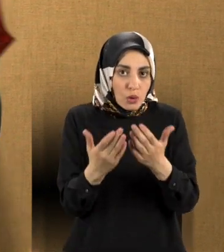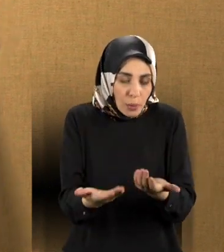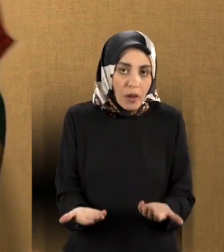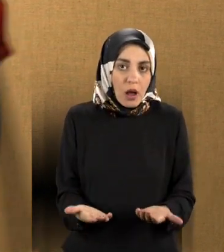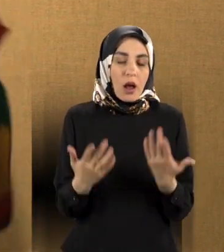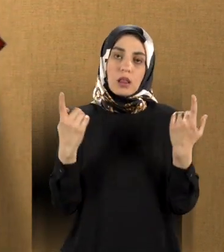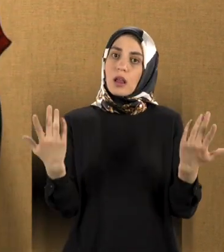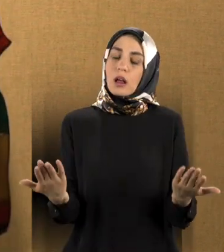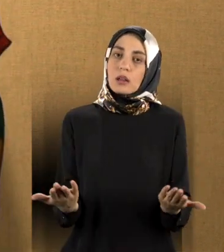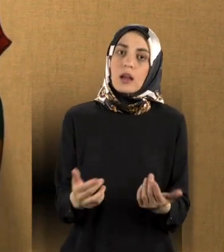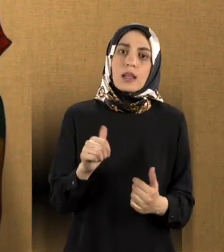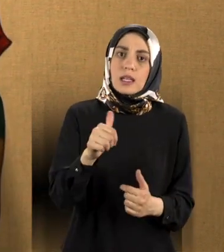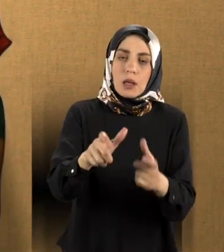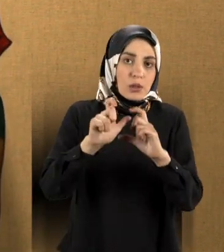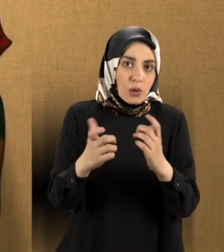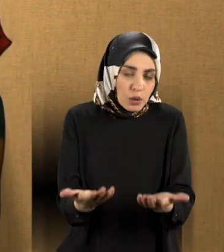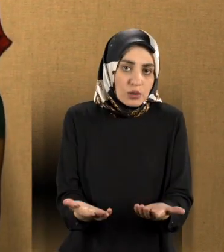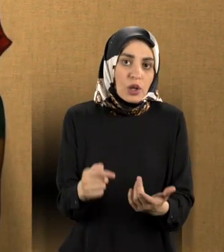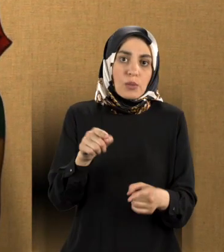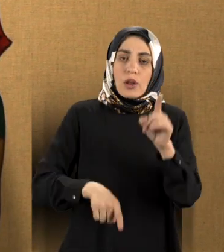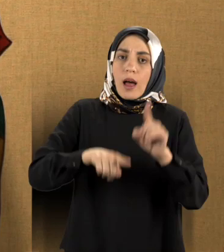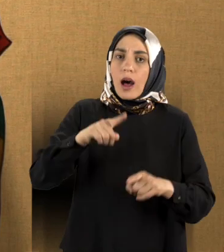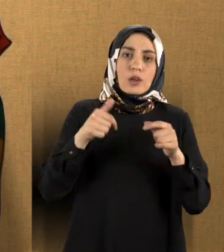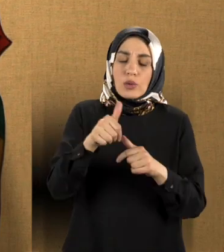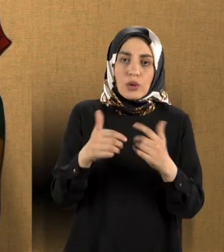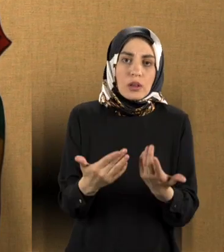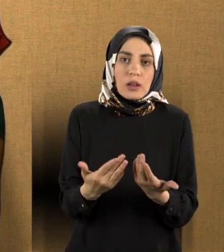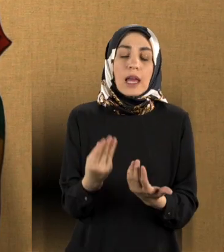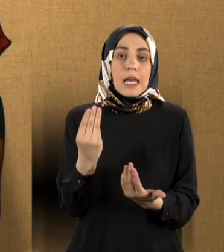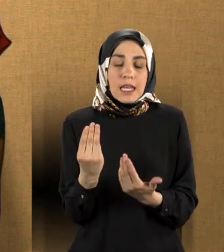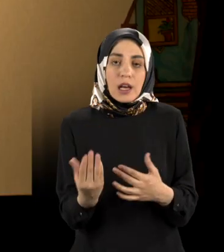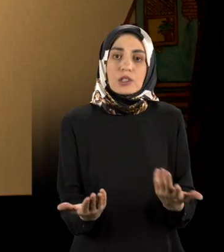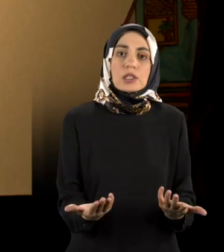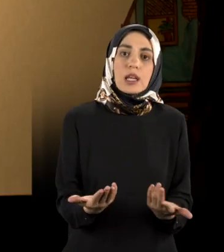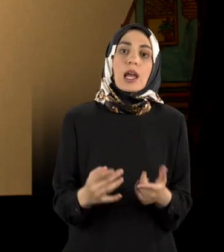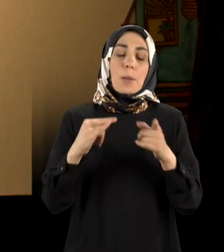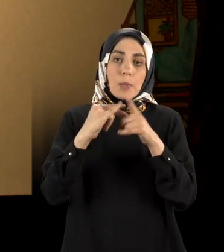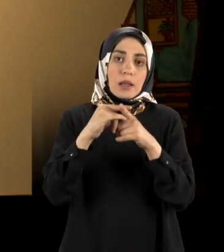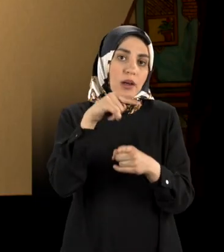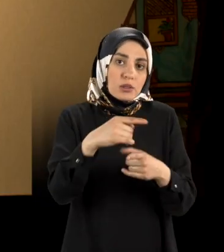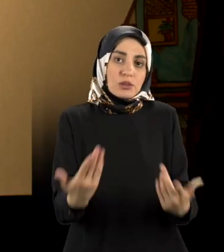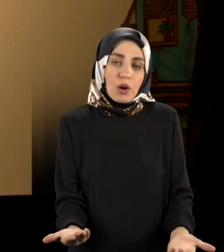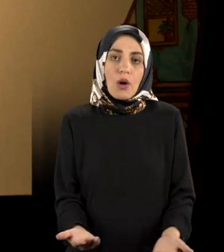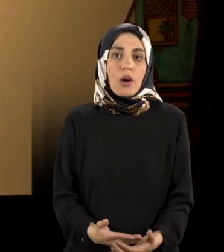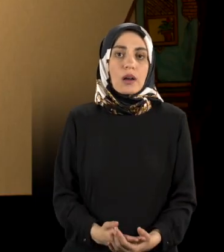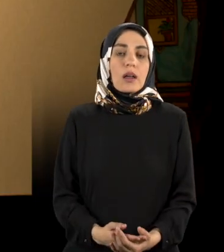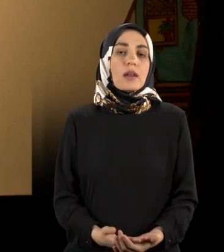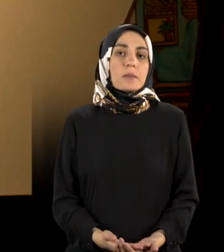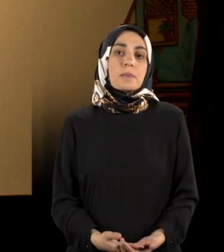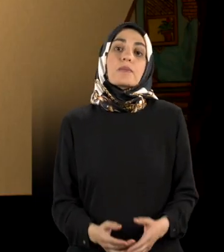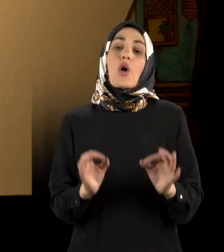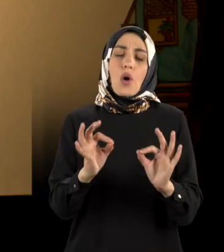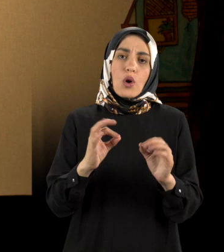bakalım göster sordum ya Allah Allah Ne zaman sordun Efendim Bugün hangi gün dedin o kadar iyi ya işte bilmece